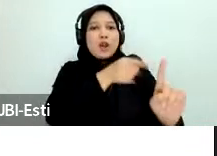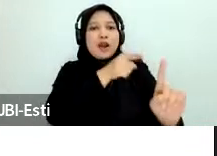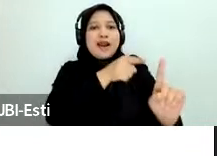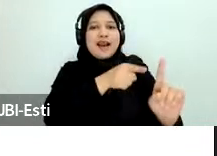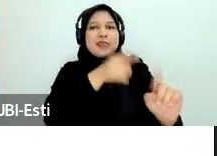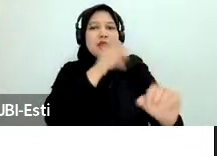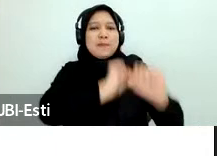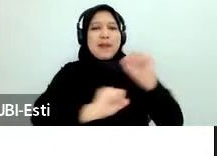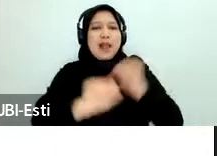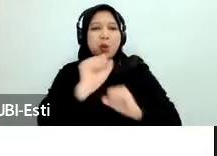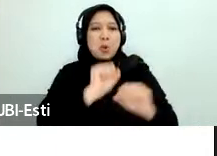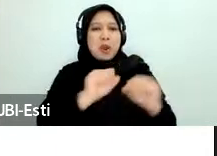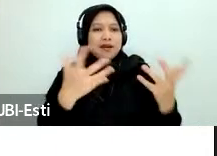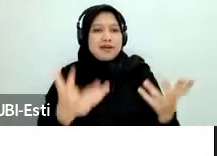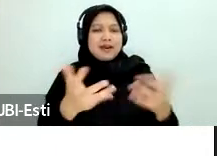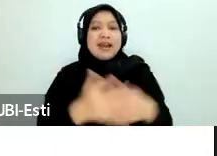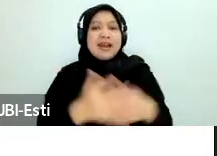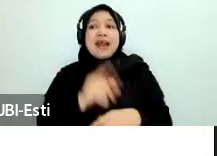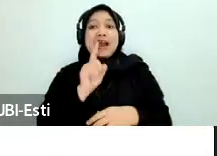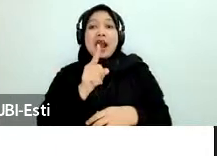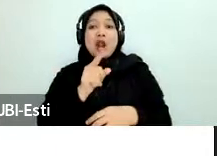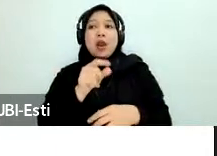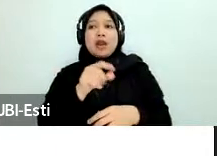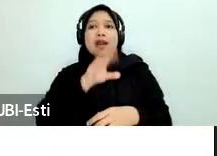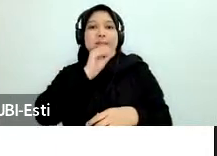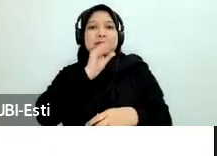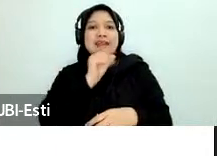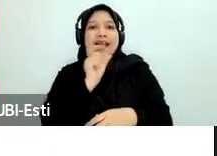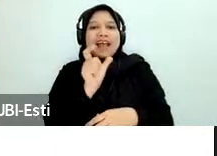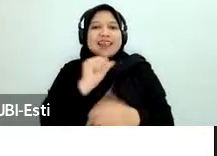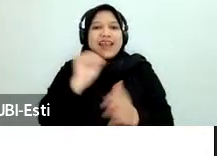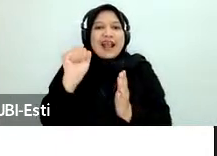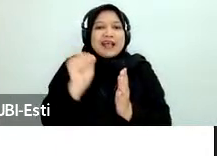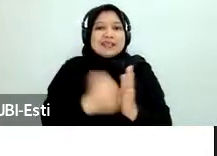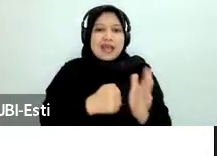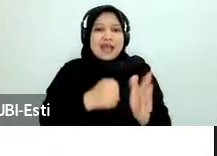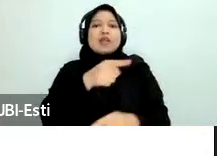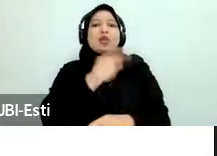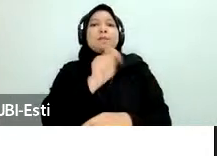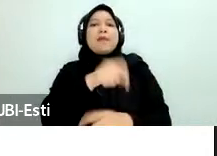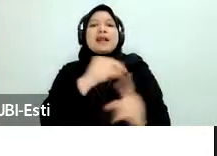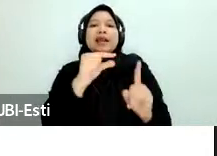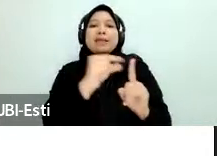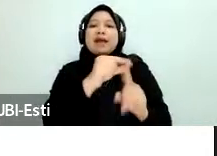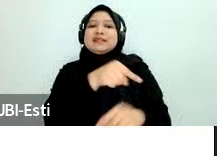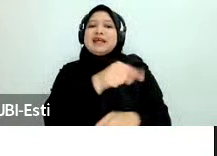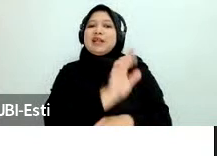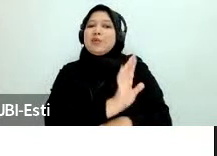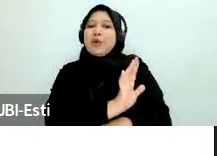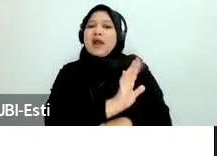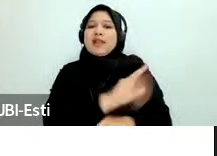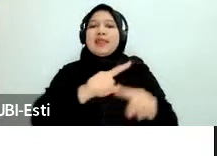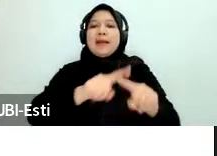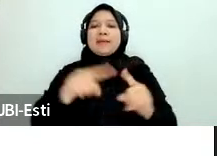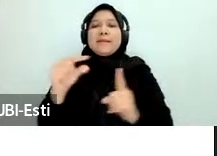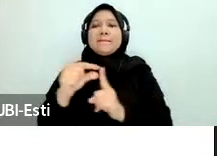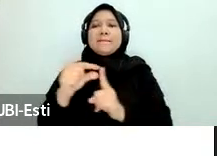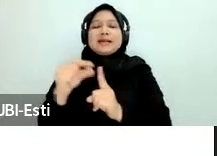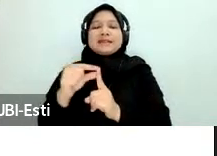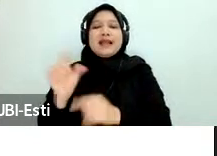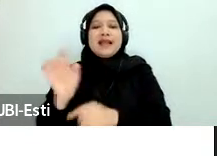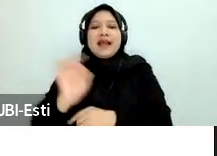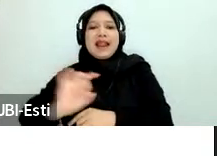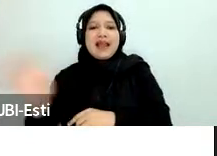kata-kata kasar mestinya tidak masuk pasar ini tapi maksudnya penghinaan ringan karena bukan mendudukkan orang menuduh orang lain melakukan